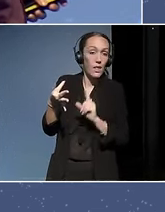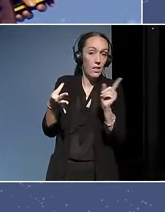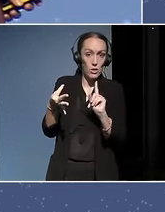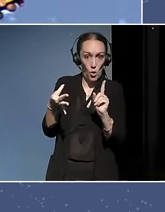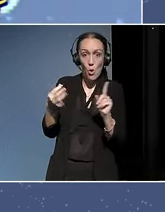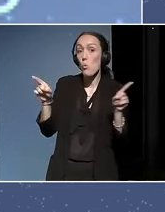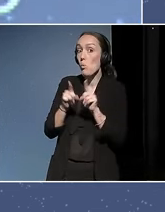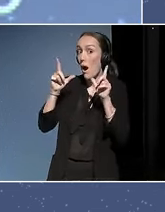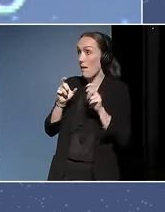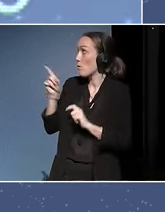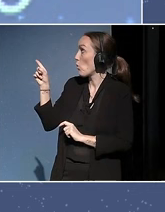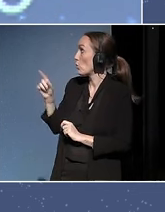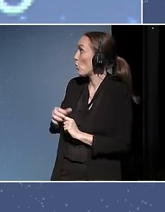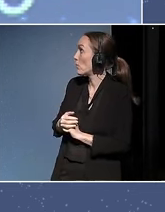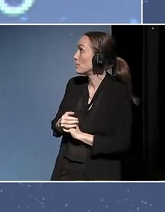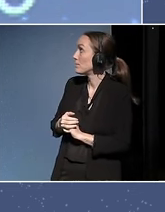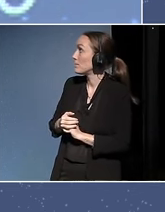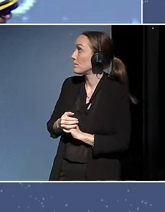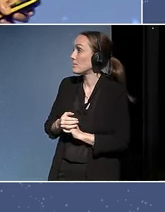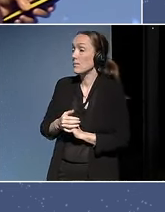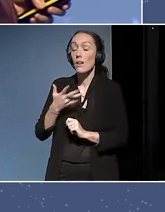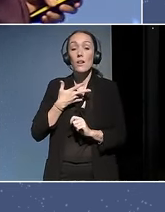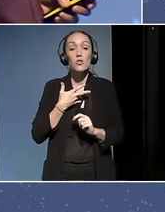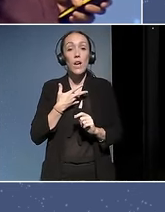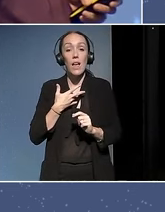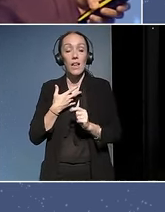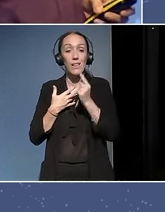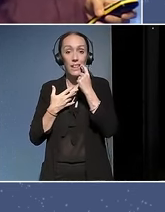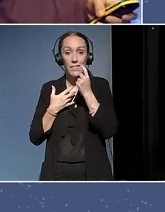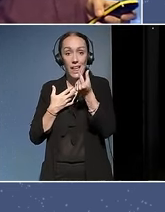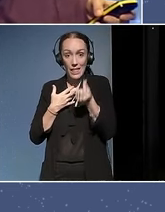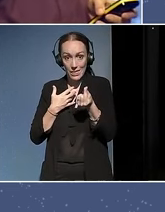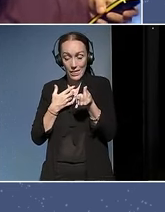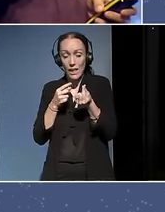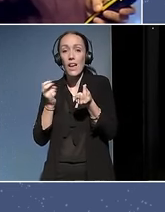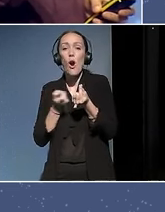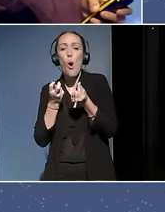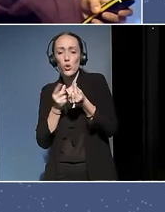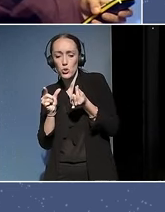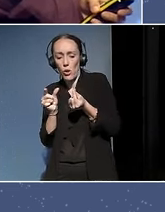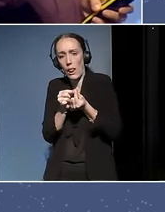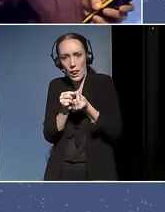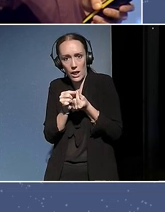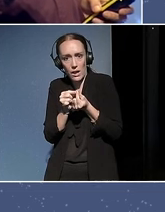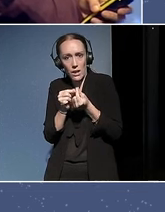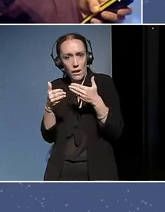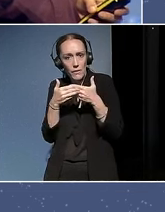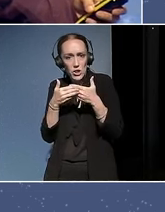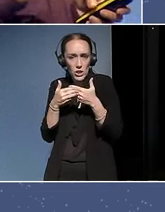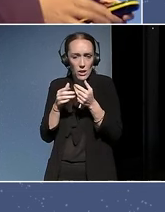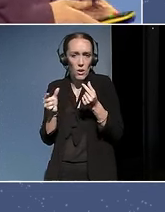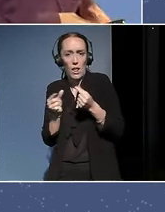questa fotografia sono attaccati a pezzi di osso vuol dire che